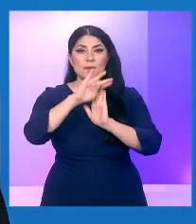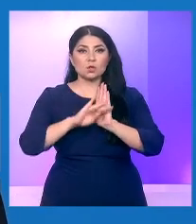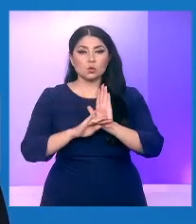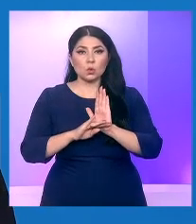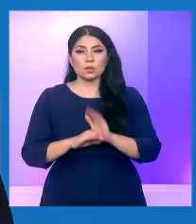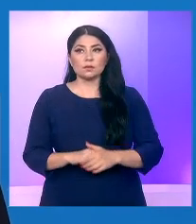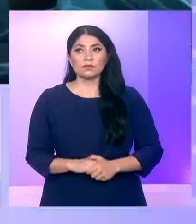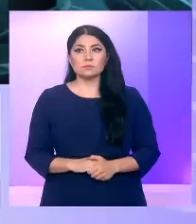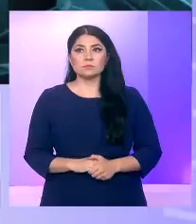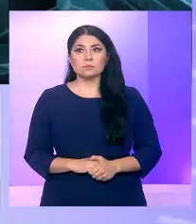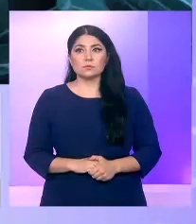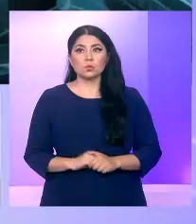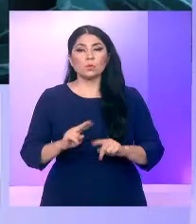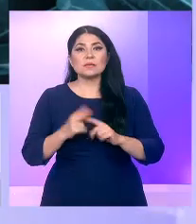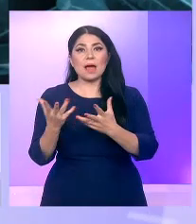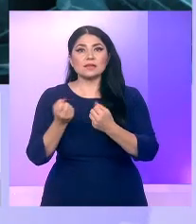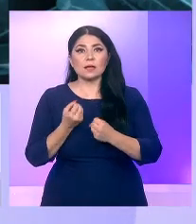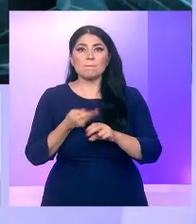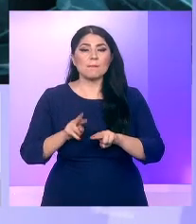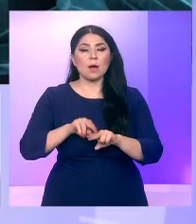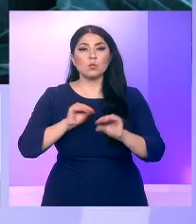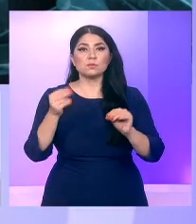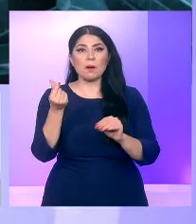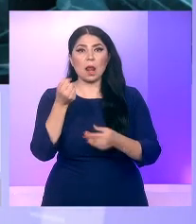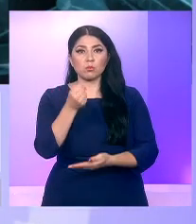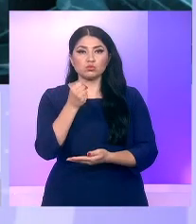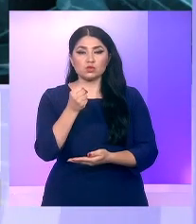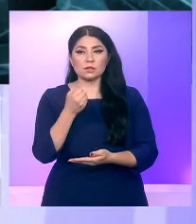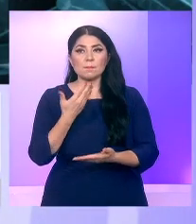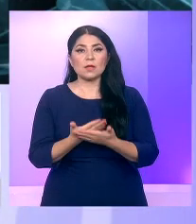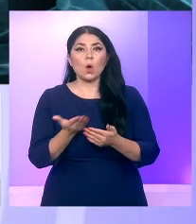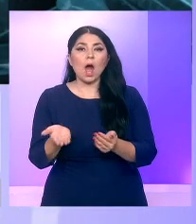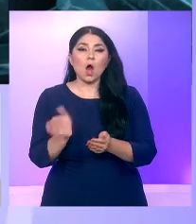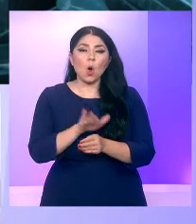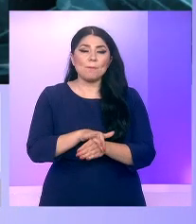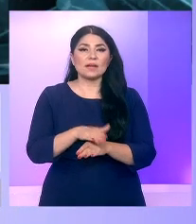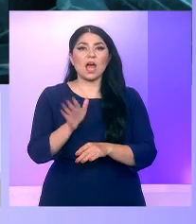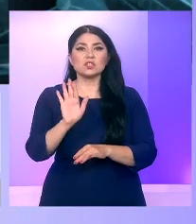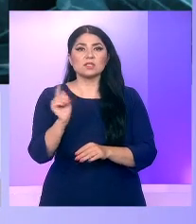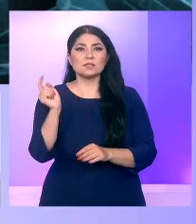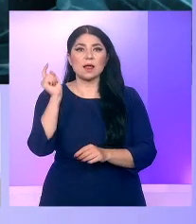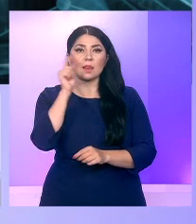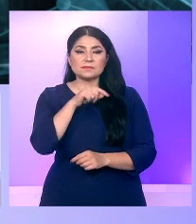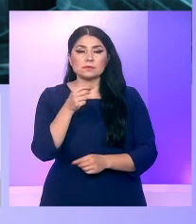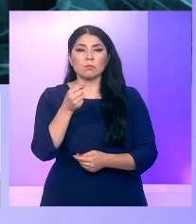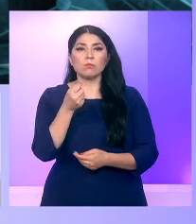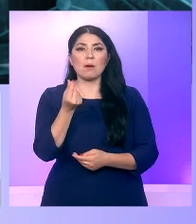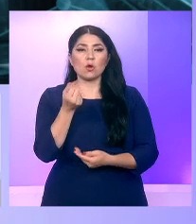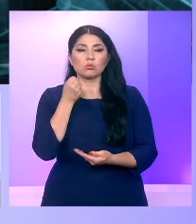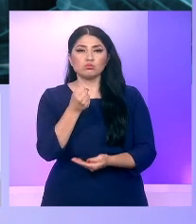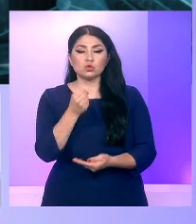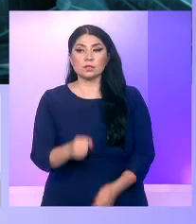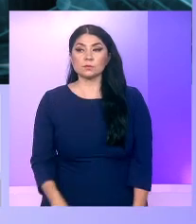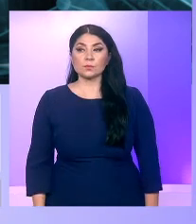prin care să poată să aducă cât mai mulți bani la buget, astfel încât să acopere această gaură bugetară. Vorbim